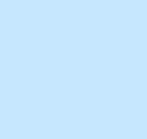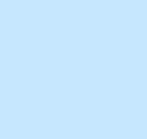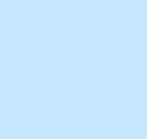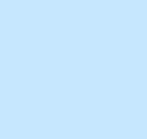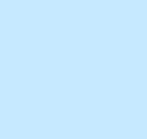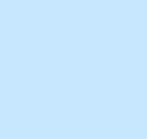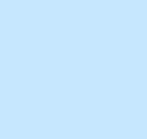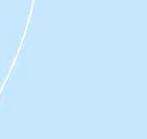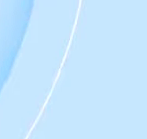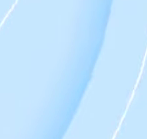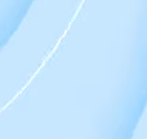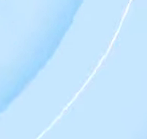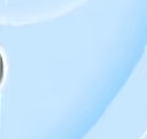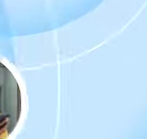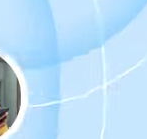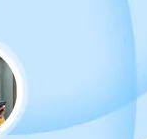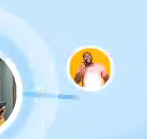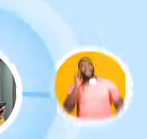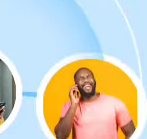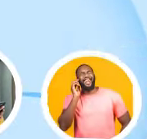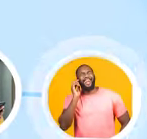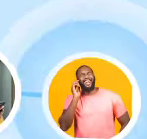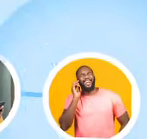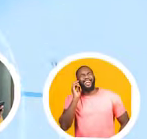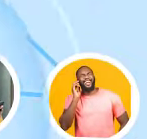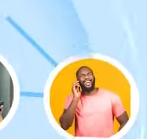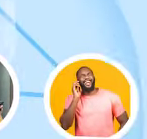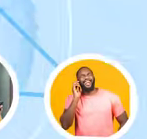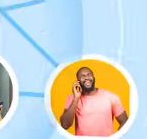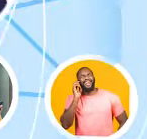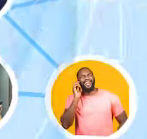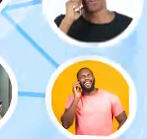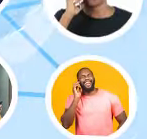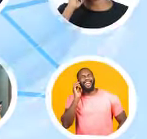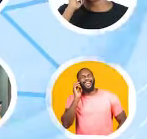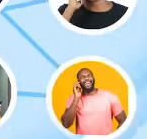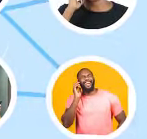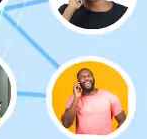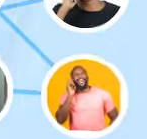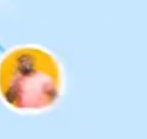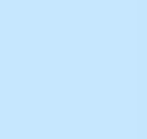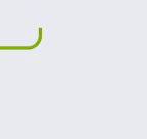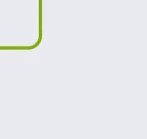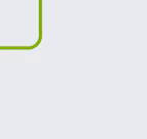afargeys isticmaal shabakada ugu ballaaran geeyiga Soomaaliland